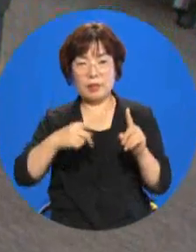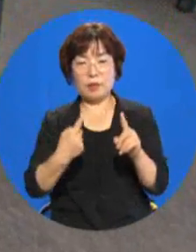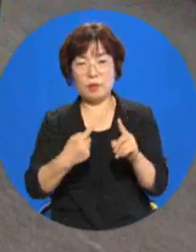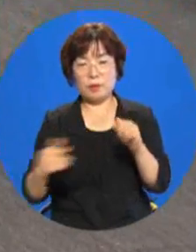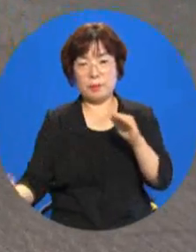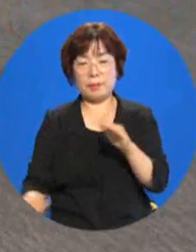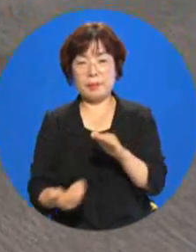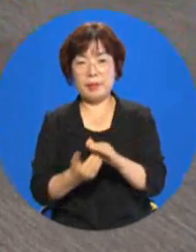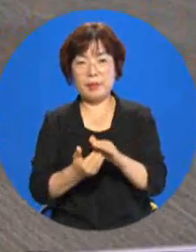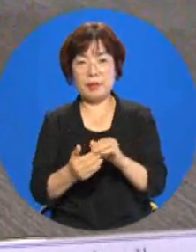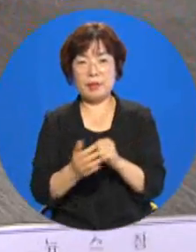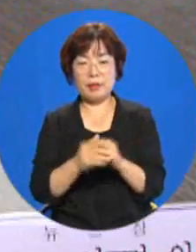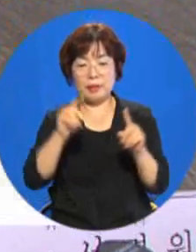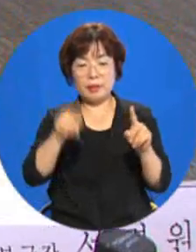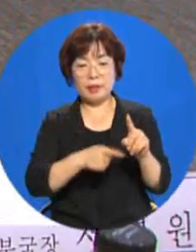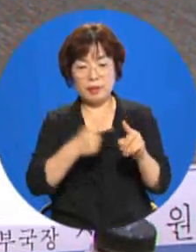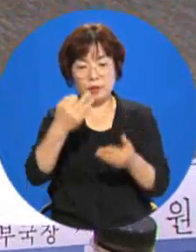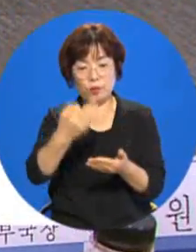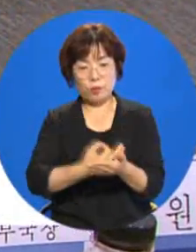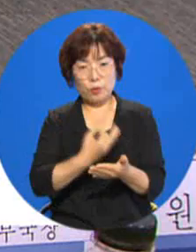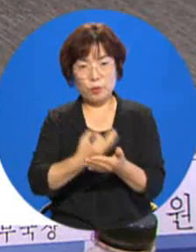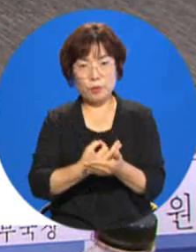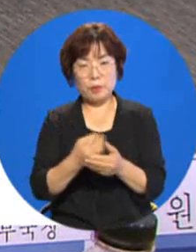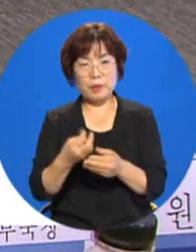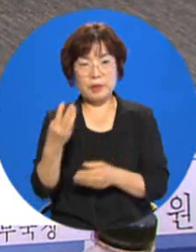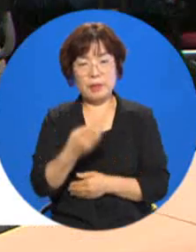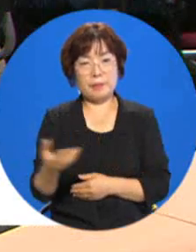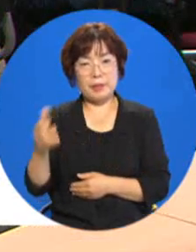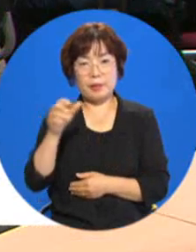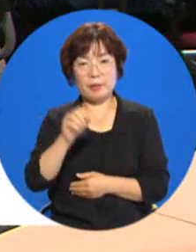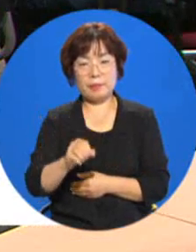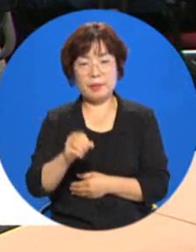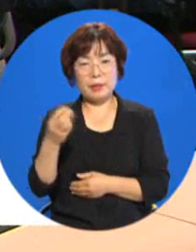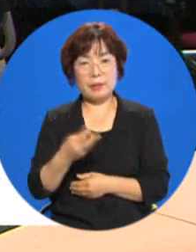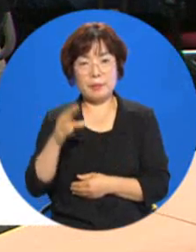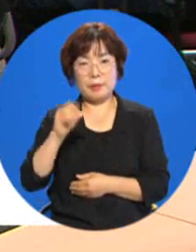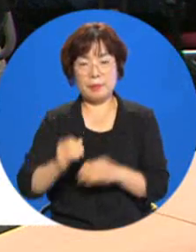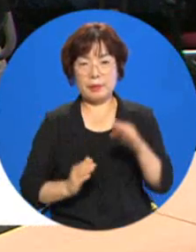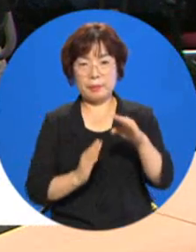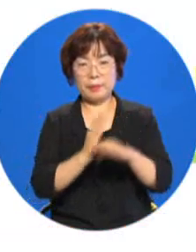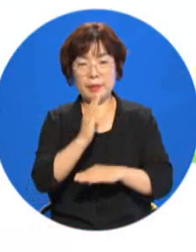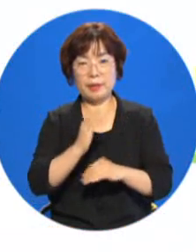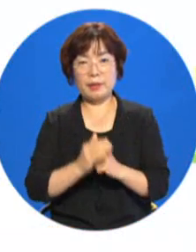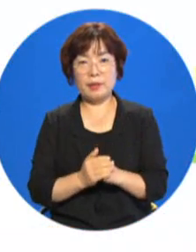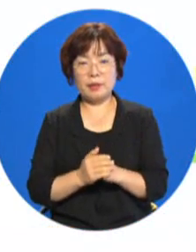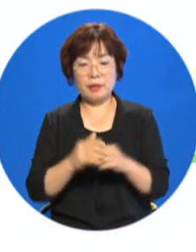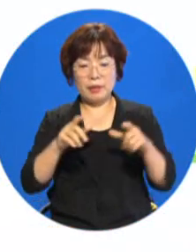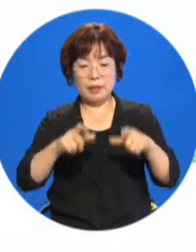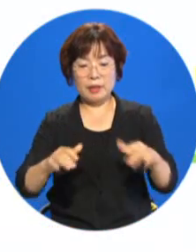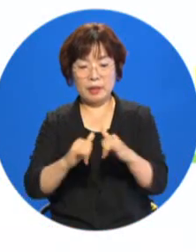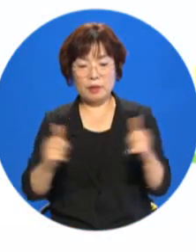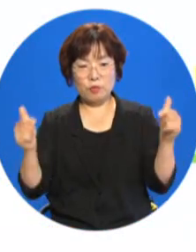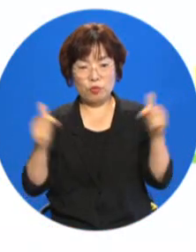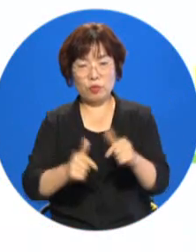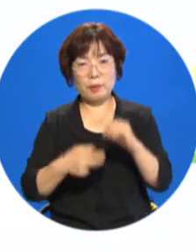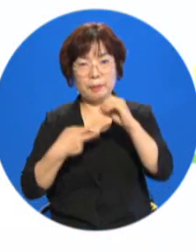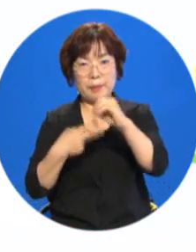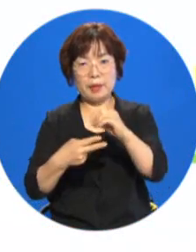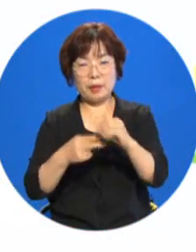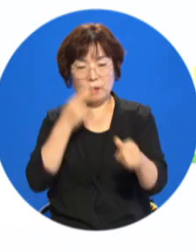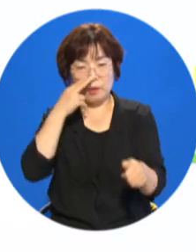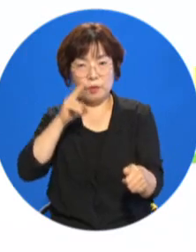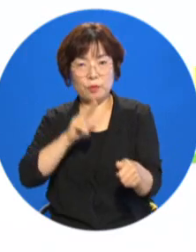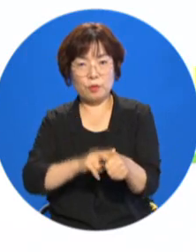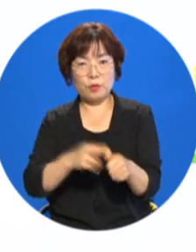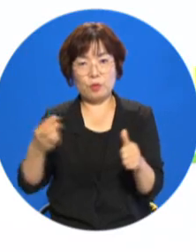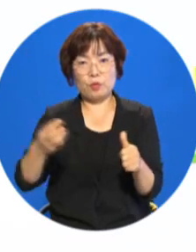원 달성, 1인당 지역 내 총생산 GRDP 3천만 원 돌파, 인구 감소율 제로에 도전하는